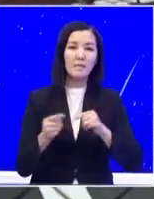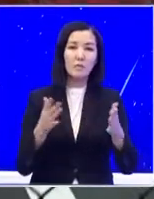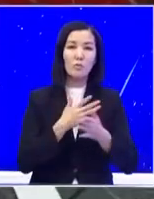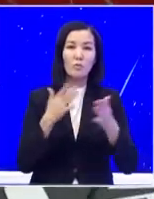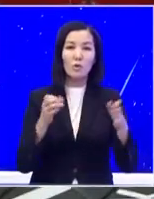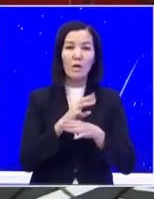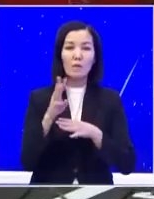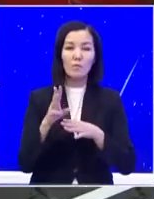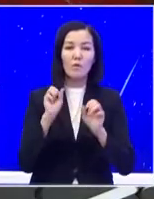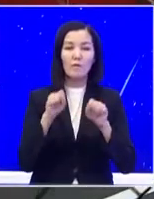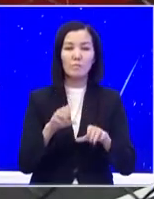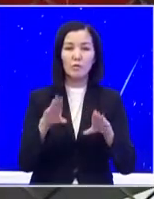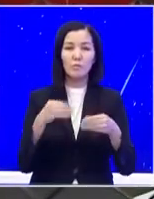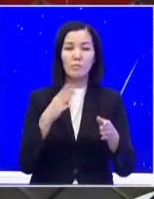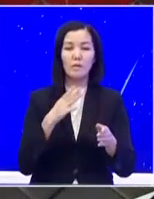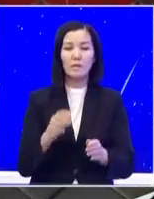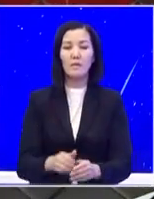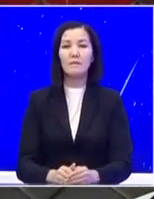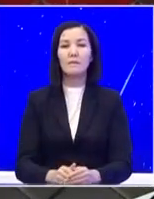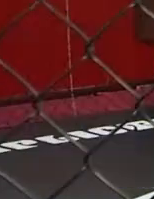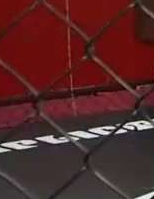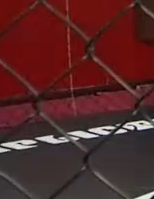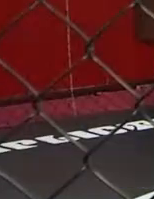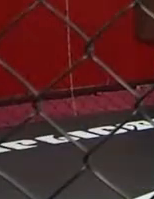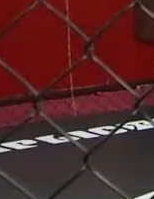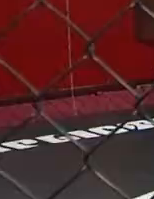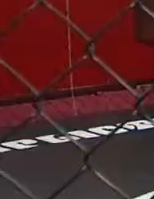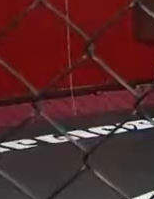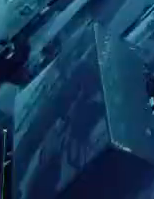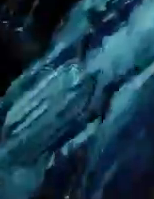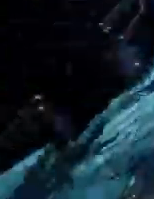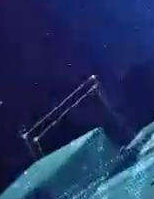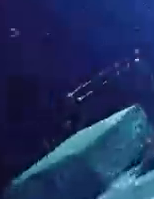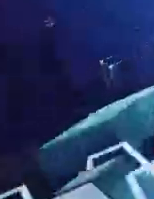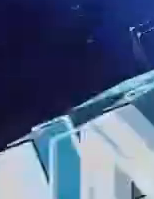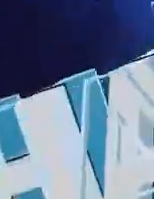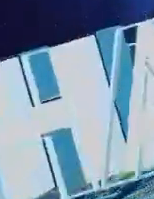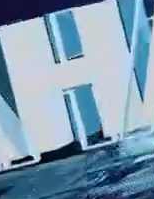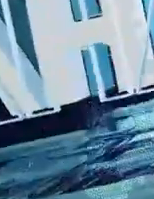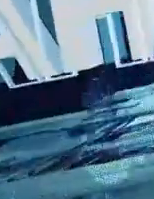қамтуға мүмкіндік береді. Рахат Рахымжанов, Нұржан Мұханов, Жетісу арнасы.